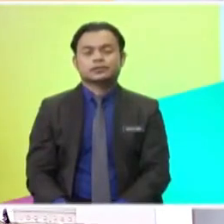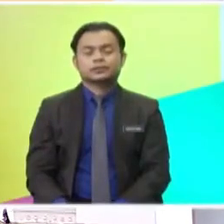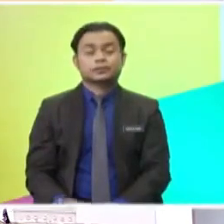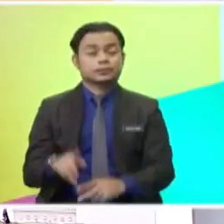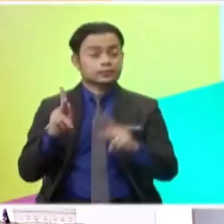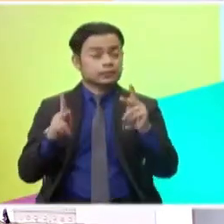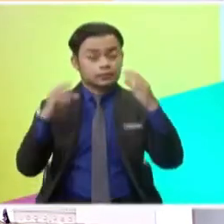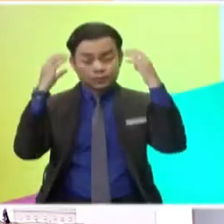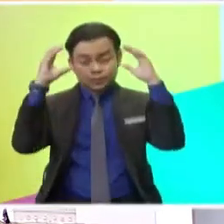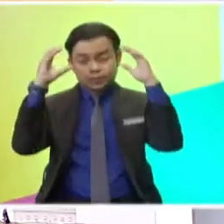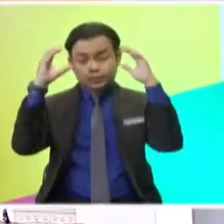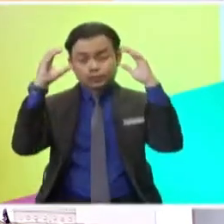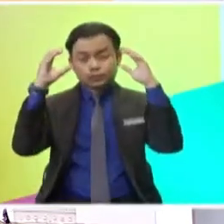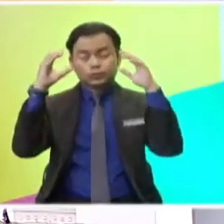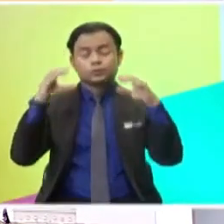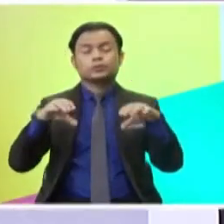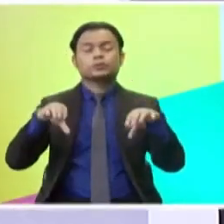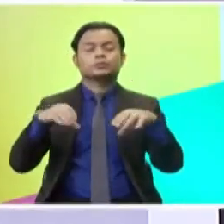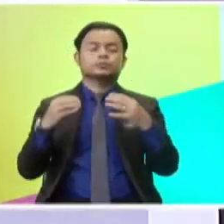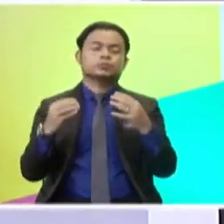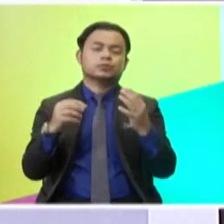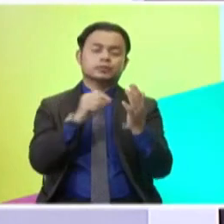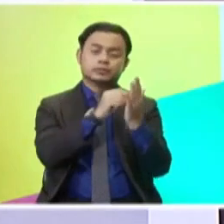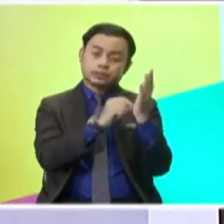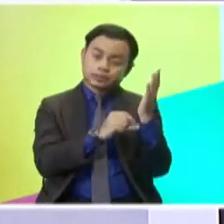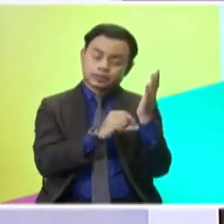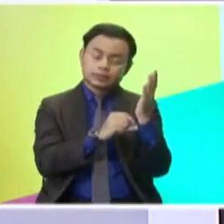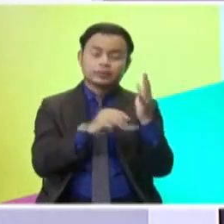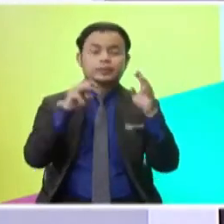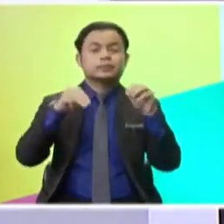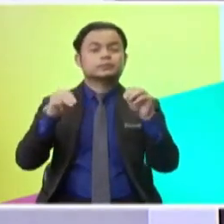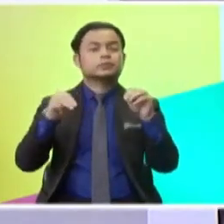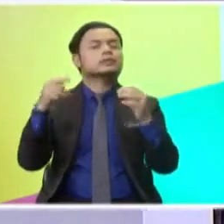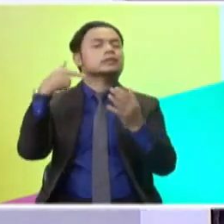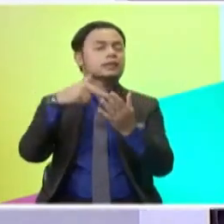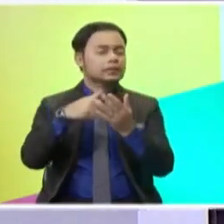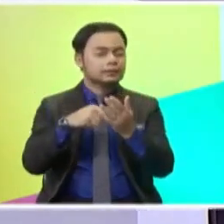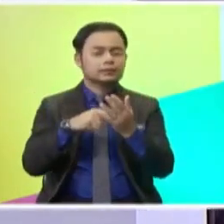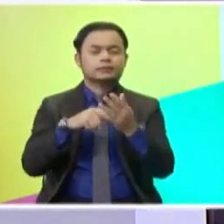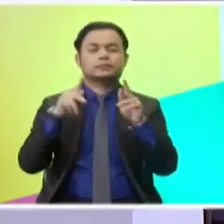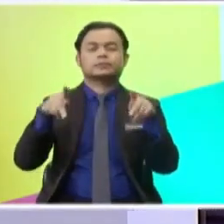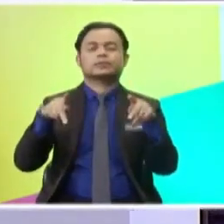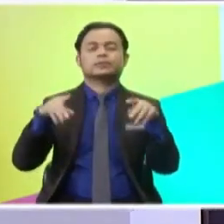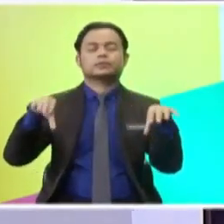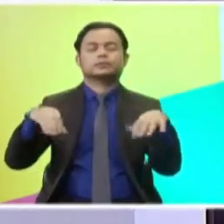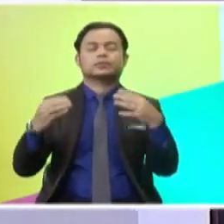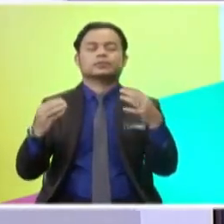kena buat catatan apa yang dia nak cakap, apa yang dia nak sampaikan, murid lagilah kena buat catatan. Itu sebenarnya. Cikgu pun kena